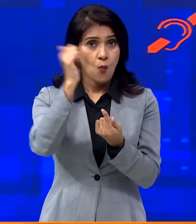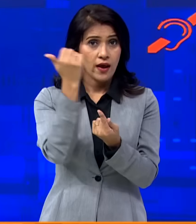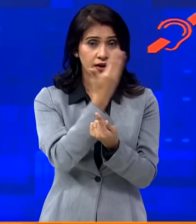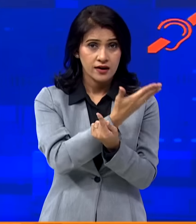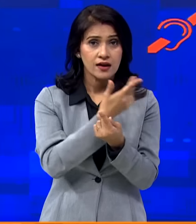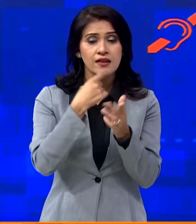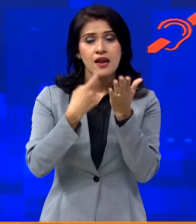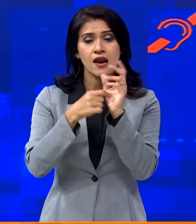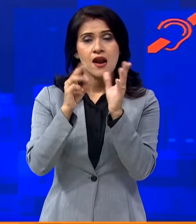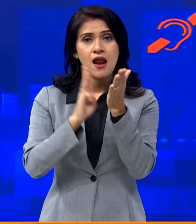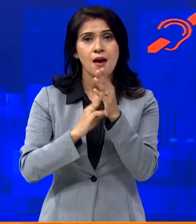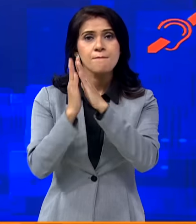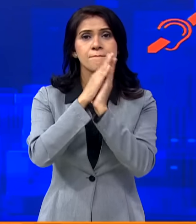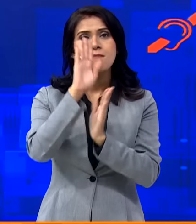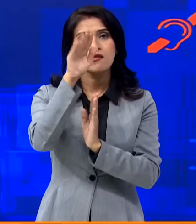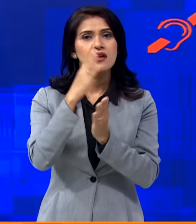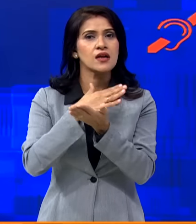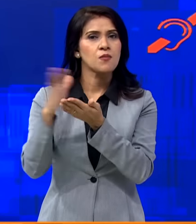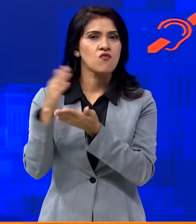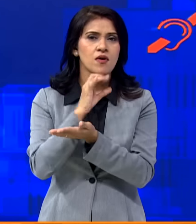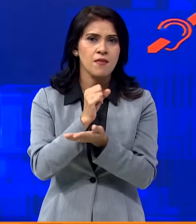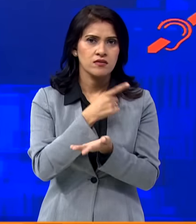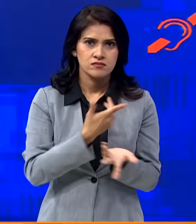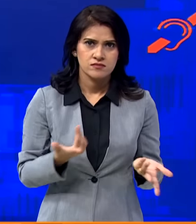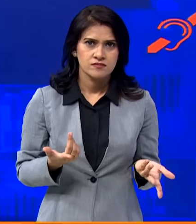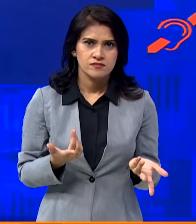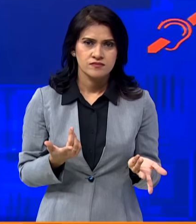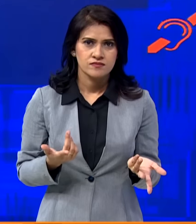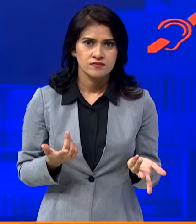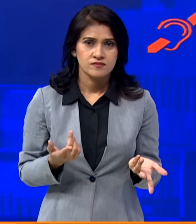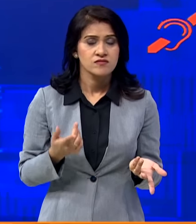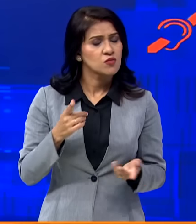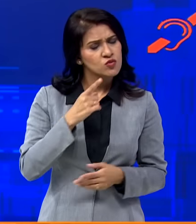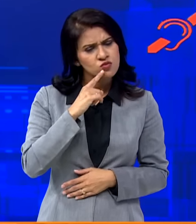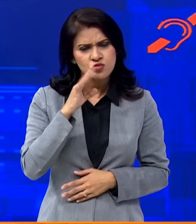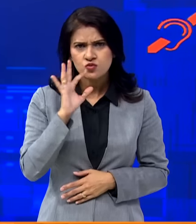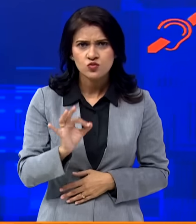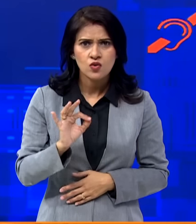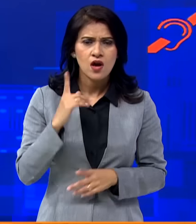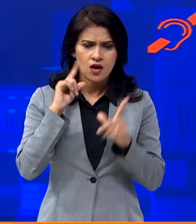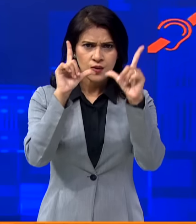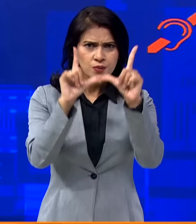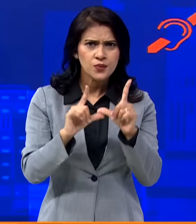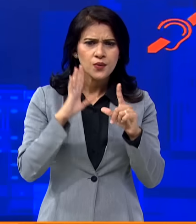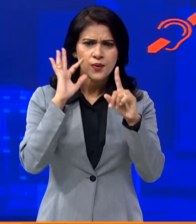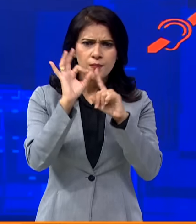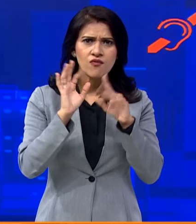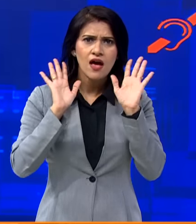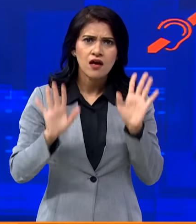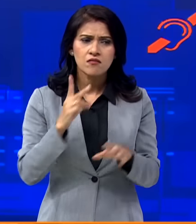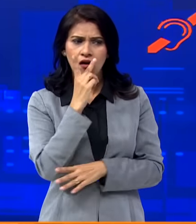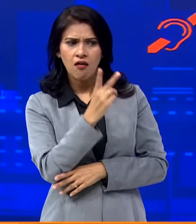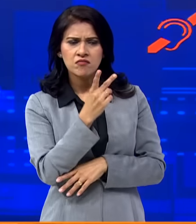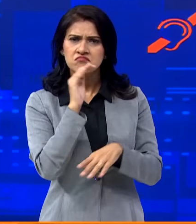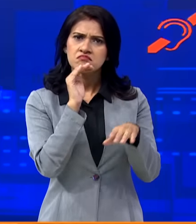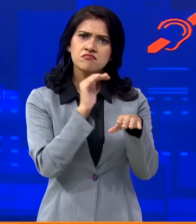में कहा गया है कि प्रत्यक्ष किम प्रमाणम प्रत्यक्ष को प्रमाण की आवश्यकता नहीं होती है पूत के पांव पालने